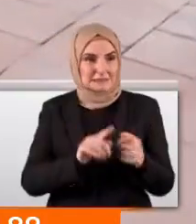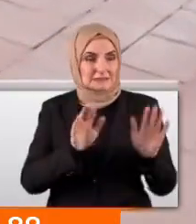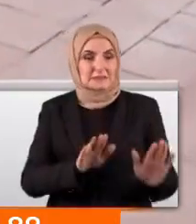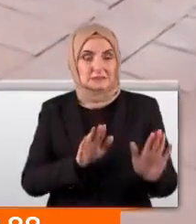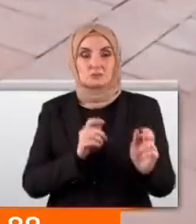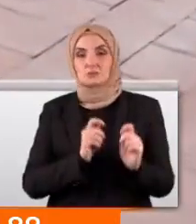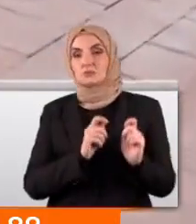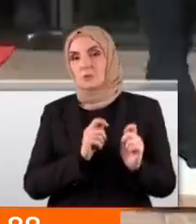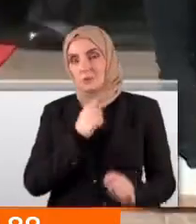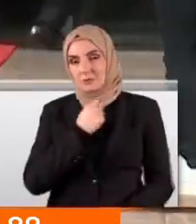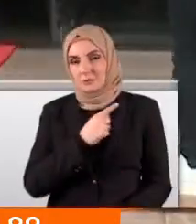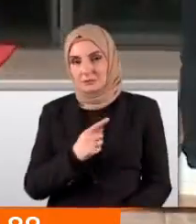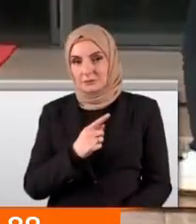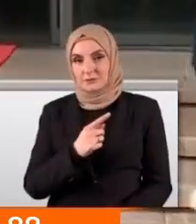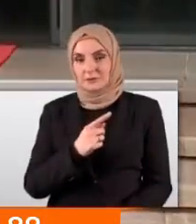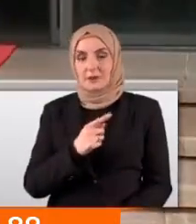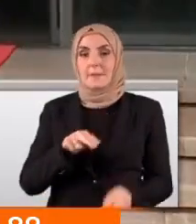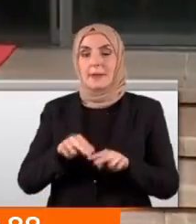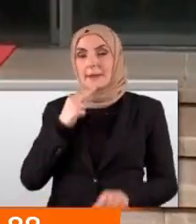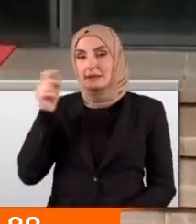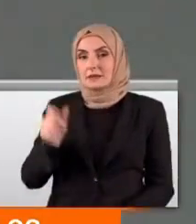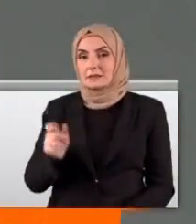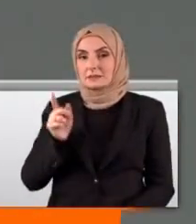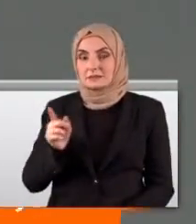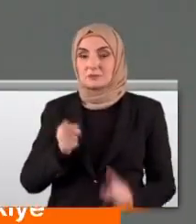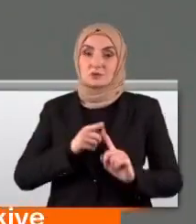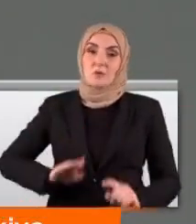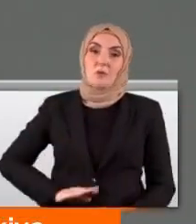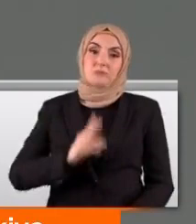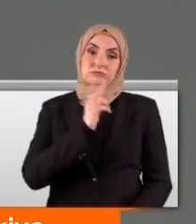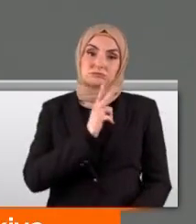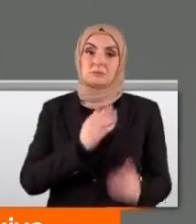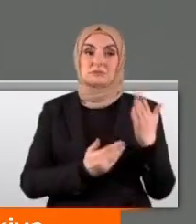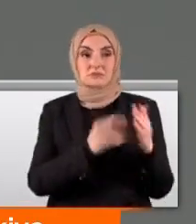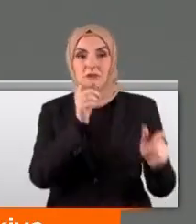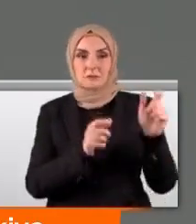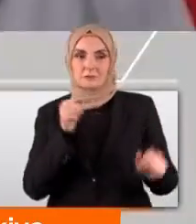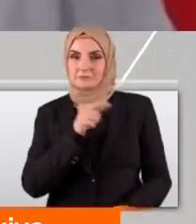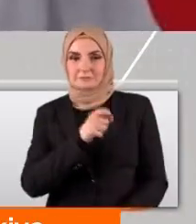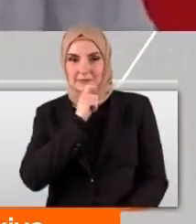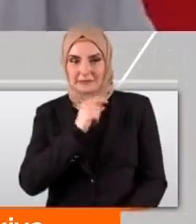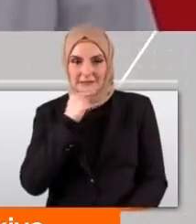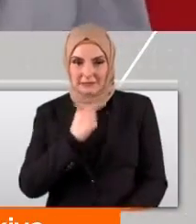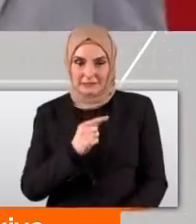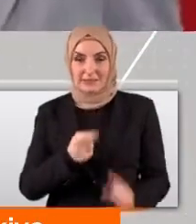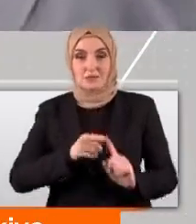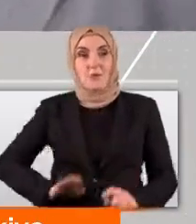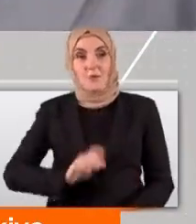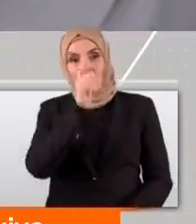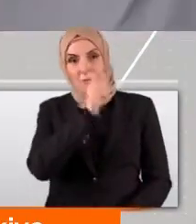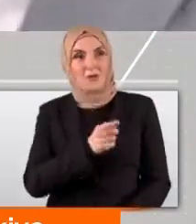Akşener sadece kurmaylarını eleştirmekle kalmamış, Kılıçdaroğlu'nun adaylığını da yine veto etmişti. Bu masa noter